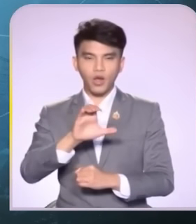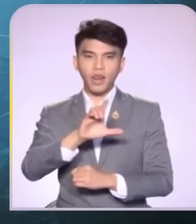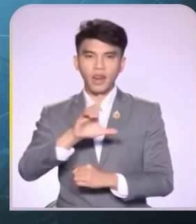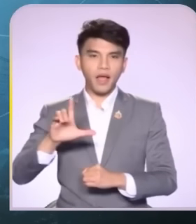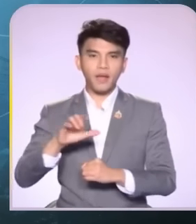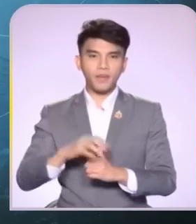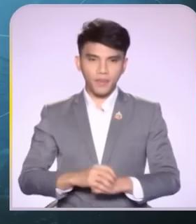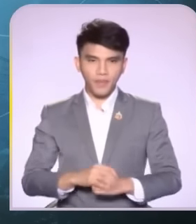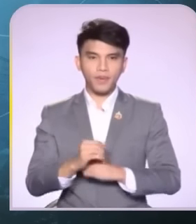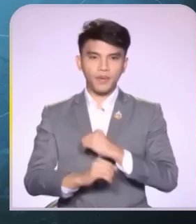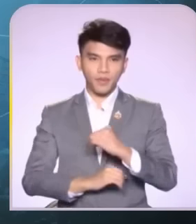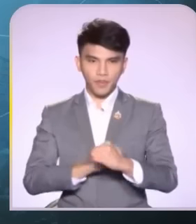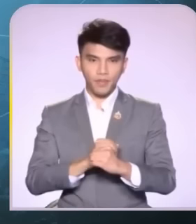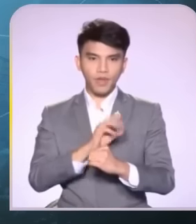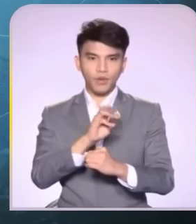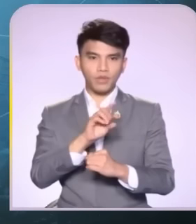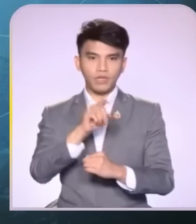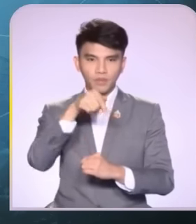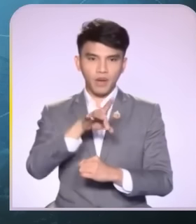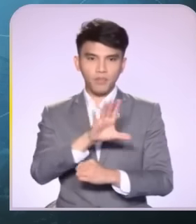านบาทปี66รายได้